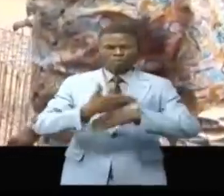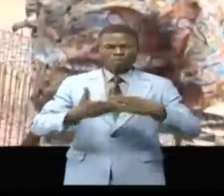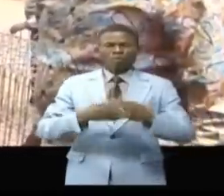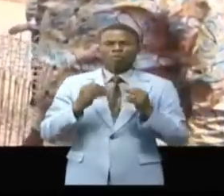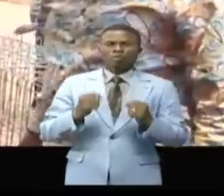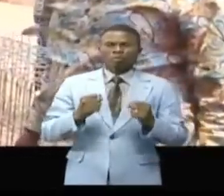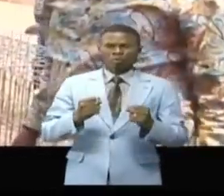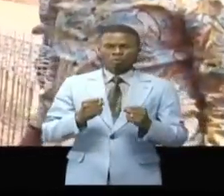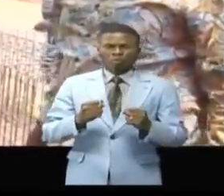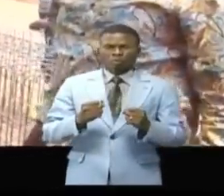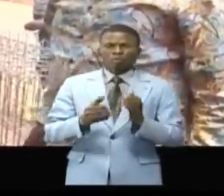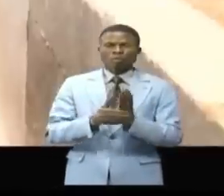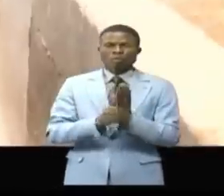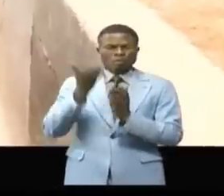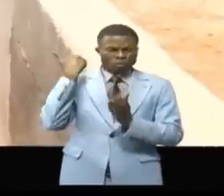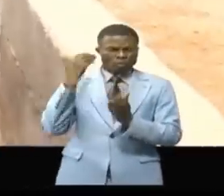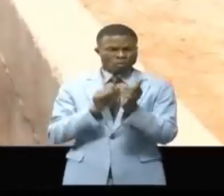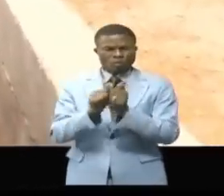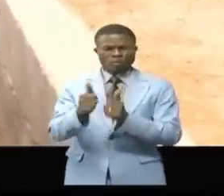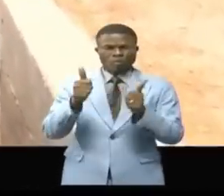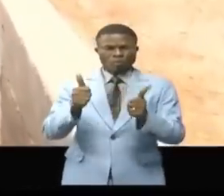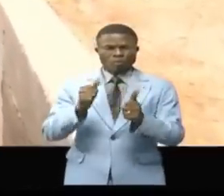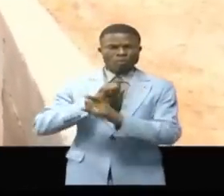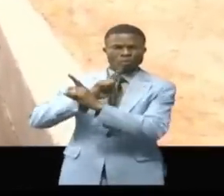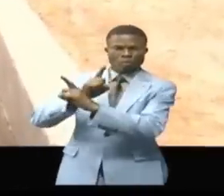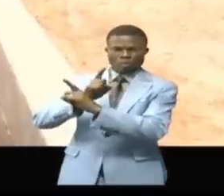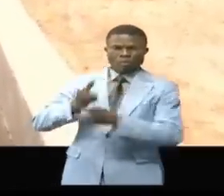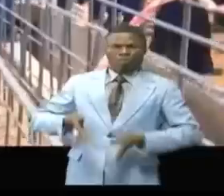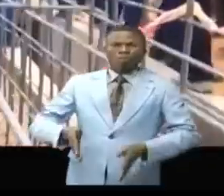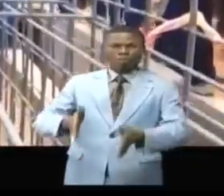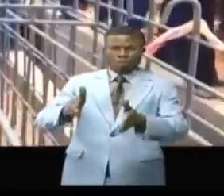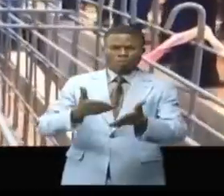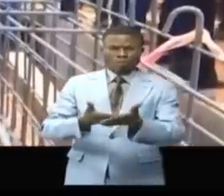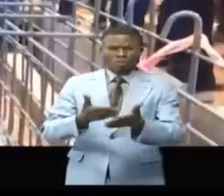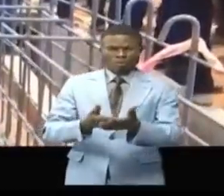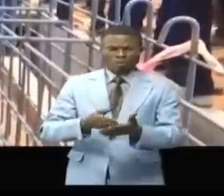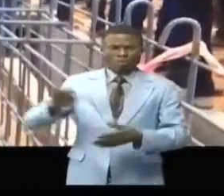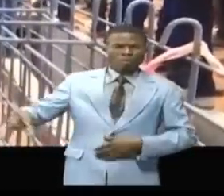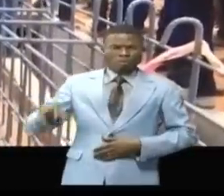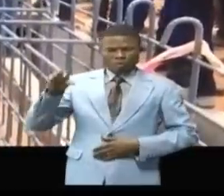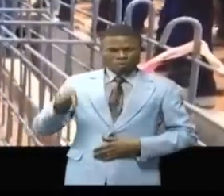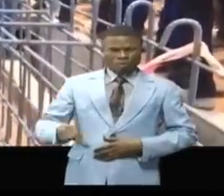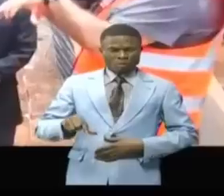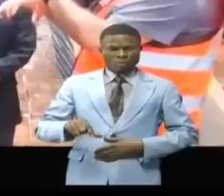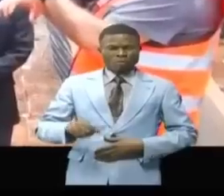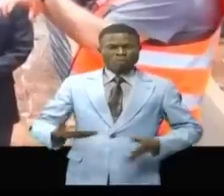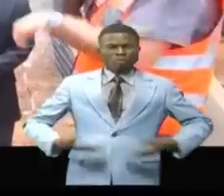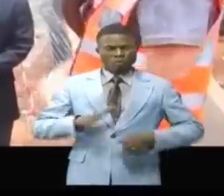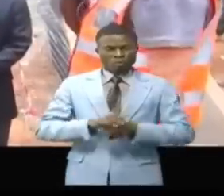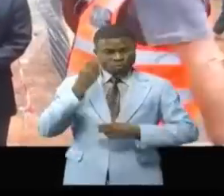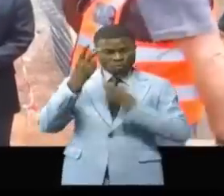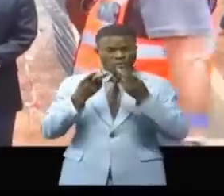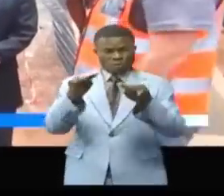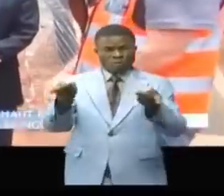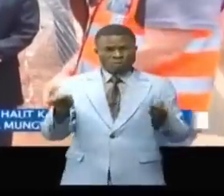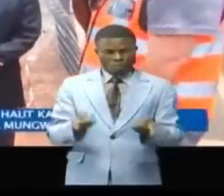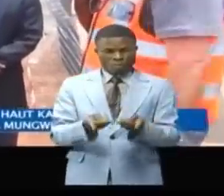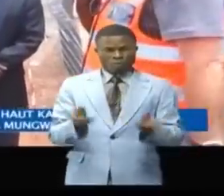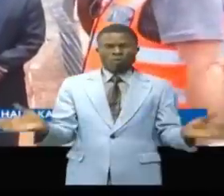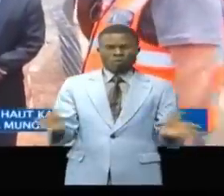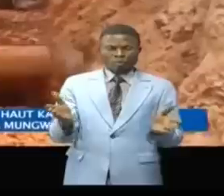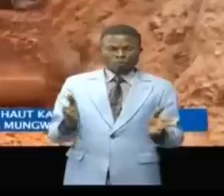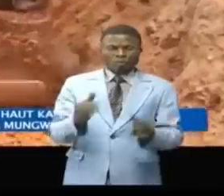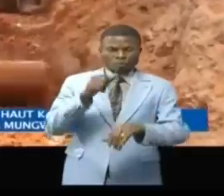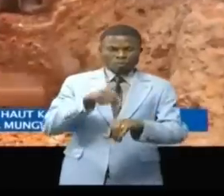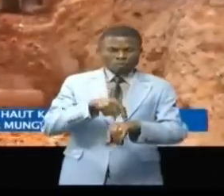pour une bonne canalisation des eaux et la protection de la voie. Jacques Ablakato multiplie donc ses descentes sur le terrain pour que dans un